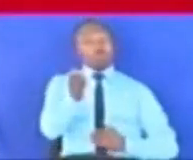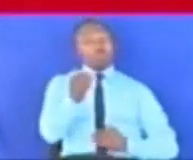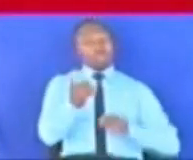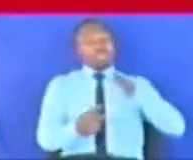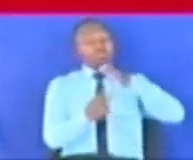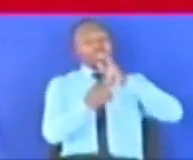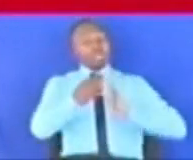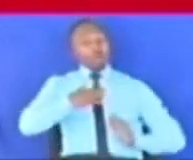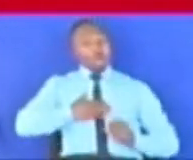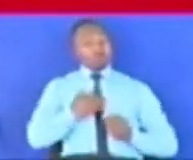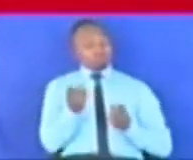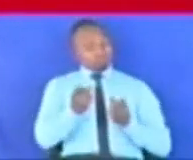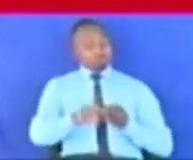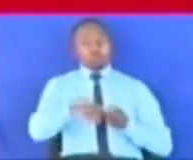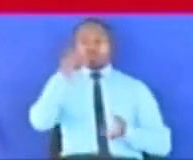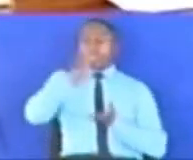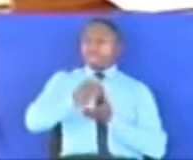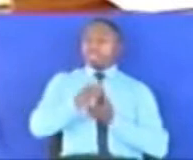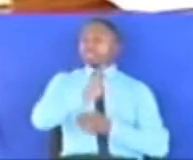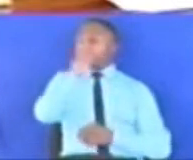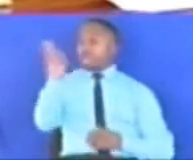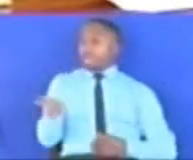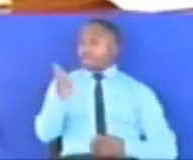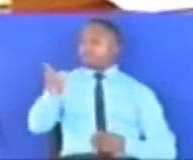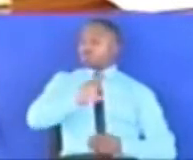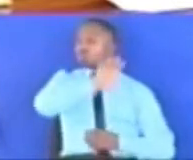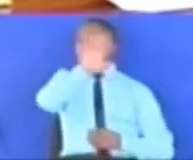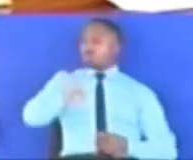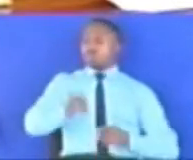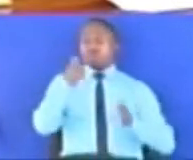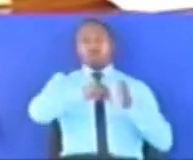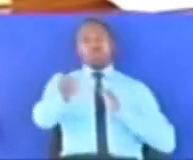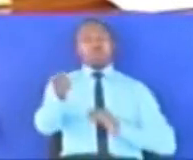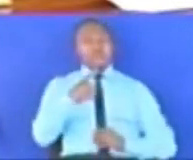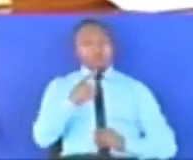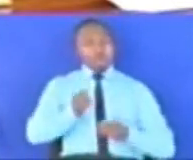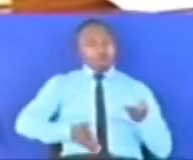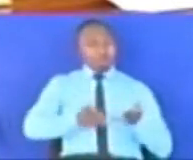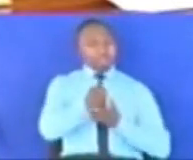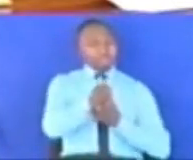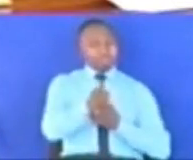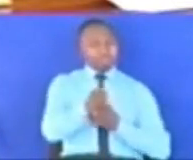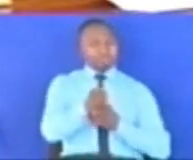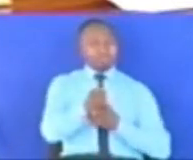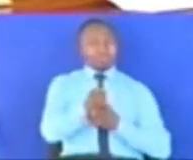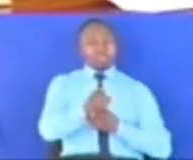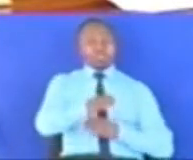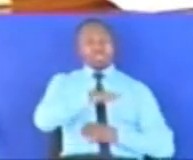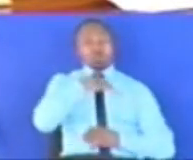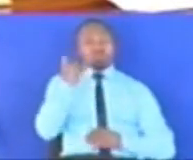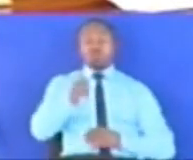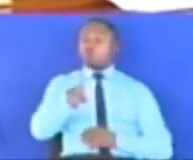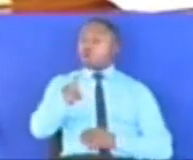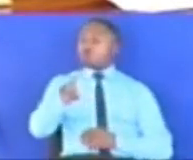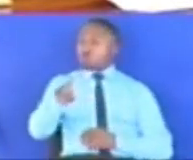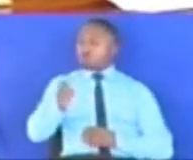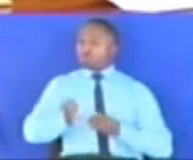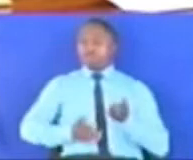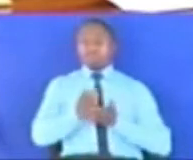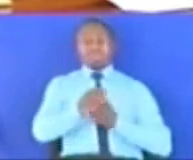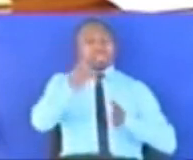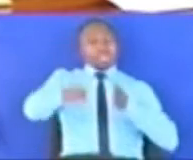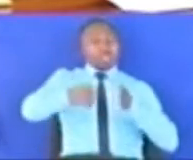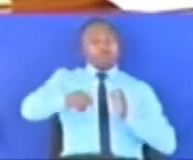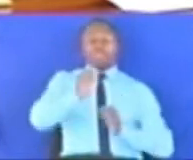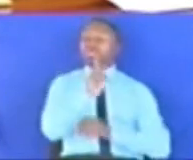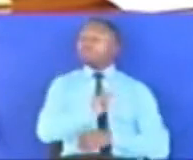wangu, hakikisha halmashauri zote zinanunua dawa kwa kupitia za kuua wadudu maambukizi kwa kupitia kiwanda